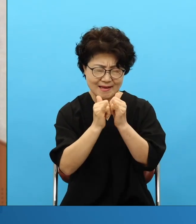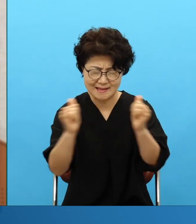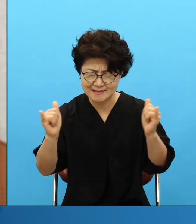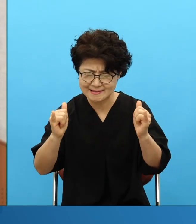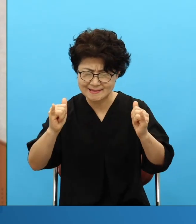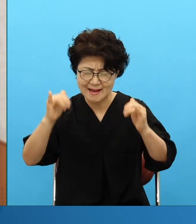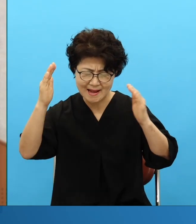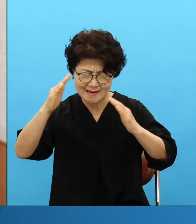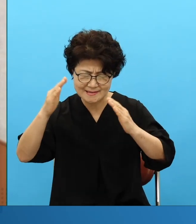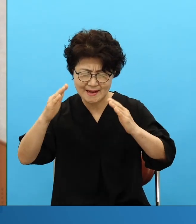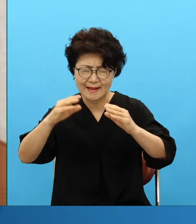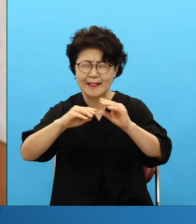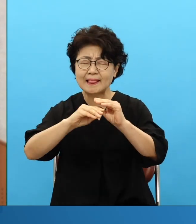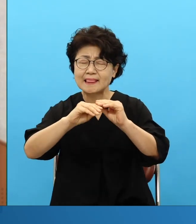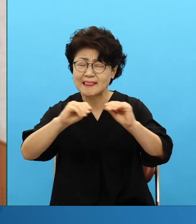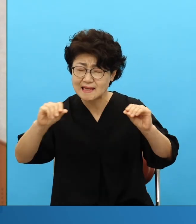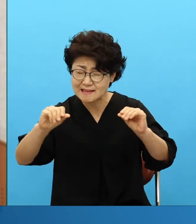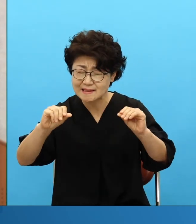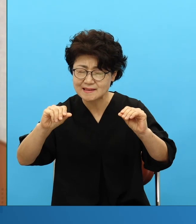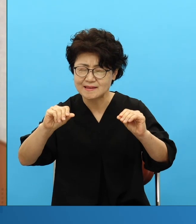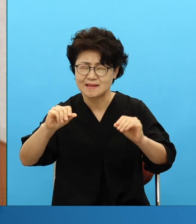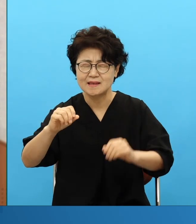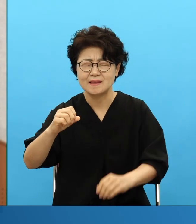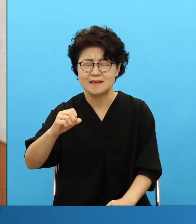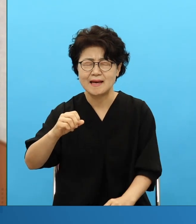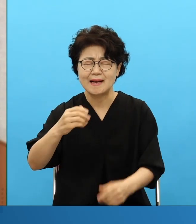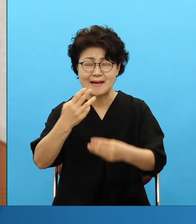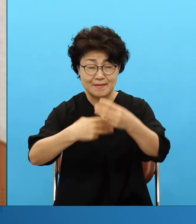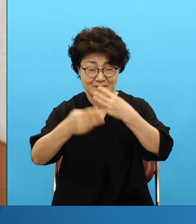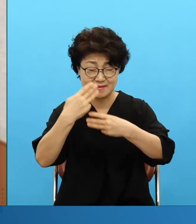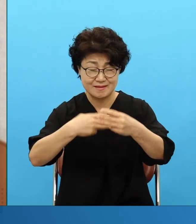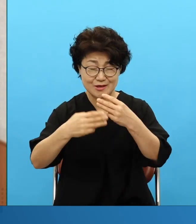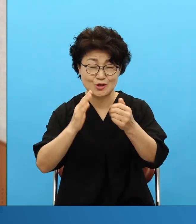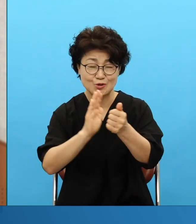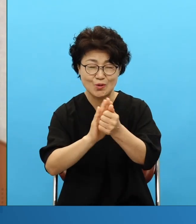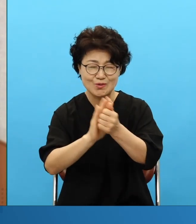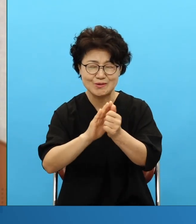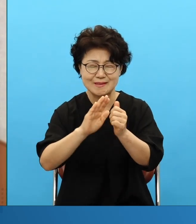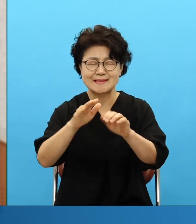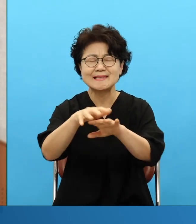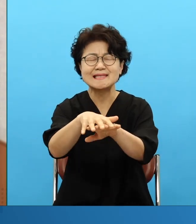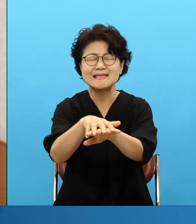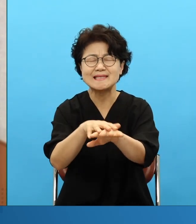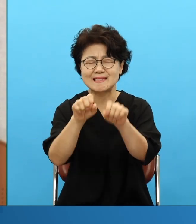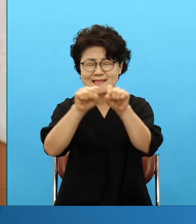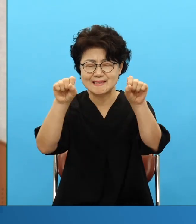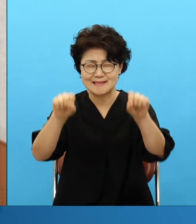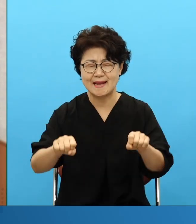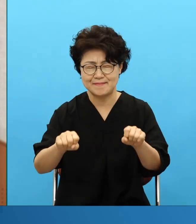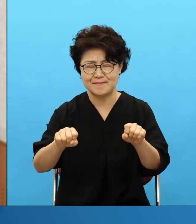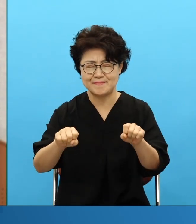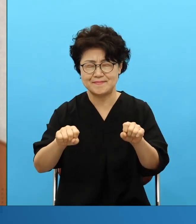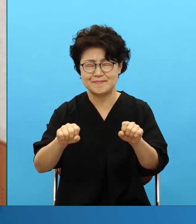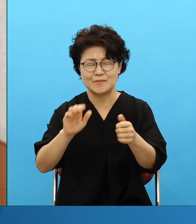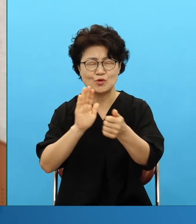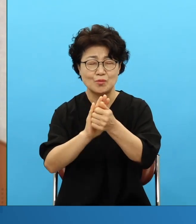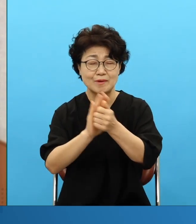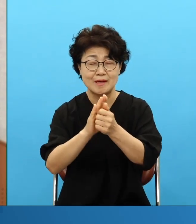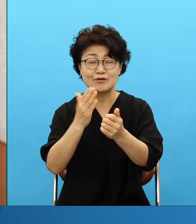세워지고 렘넌트들을 도울 시스템이 준비되도록 축복하여 주옵소서.